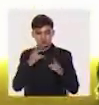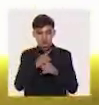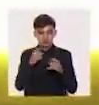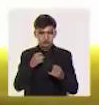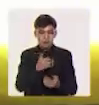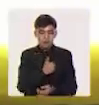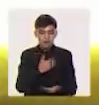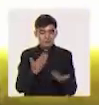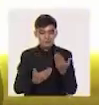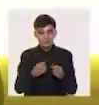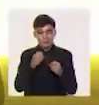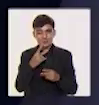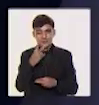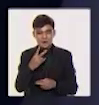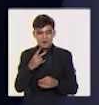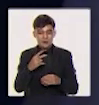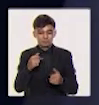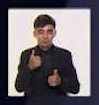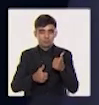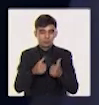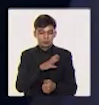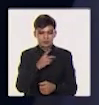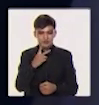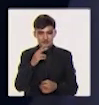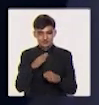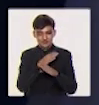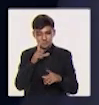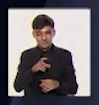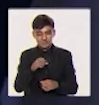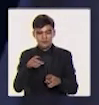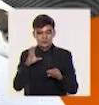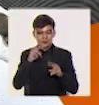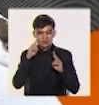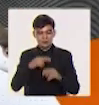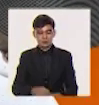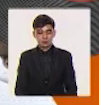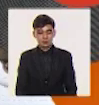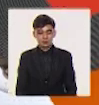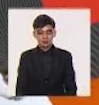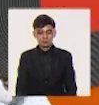етуме, әлде екі әнші арасындағы бәсекеме, ол жағы беймәлім.